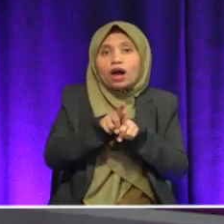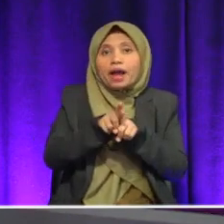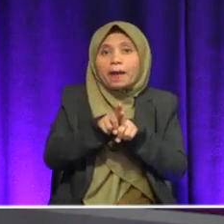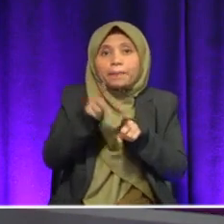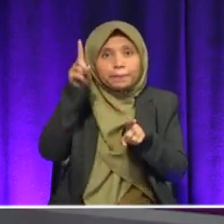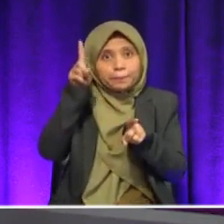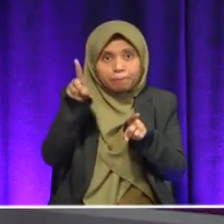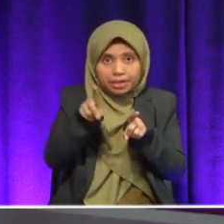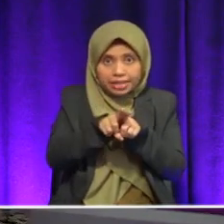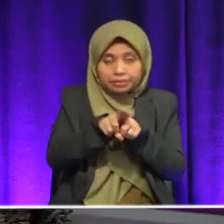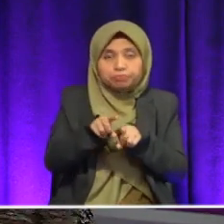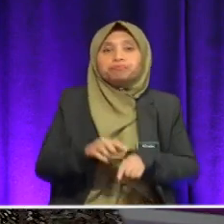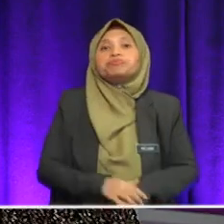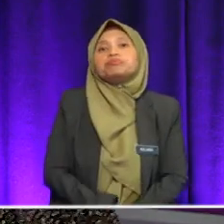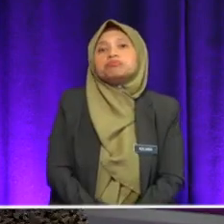orange